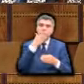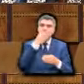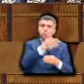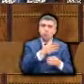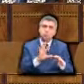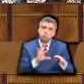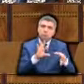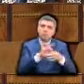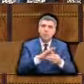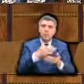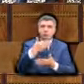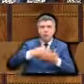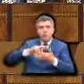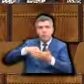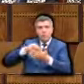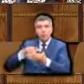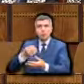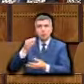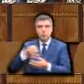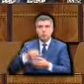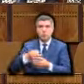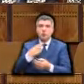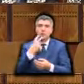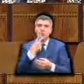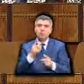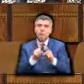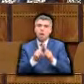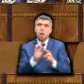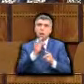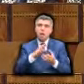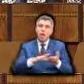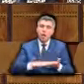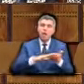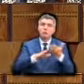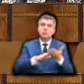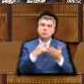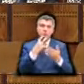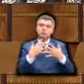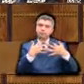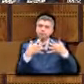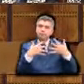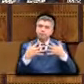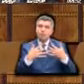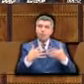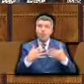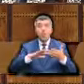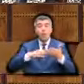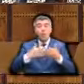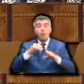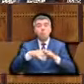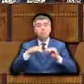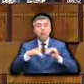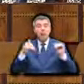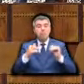أن هناك تقدم مهم في المجال، في العديد من المجالات، ولكن هذه المجالات خصنا نتقاسموها معكم كبرلمانيين،